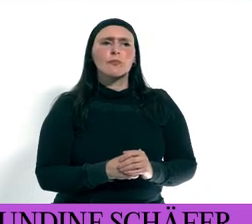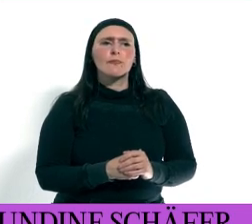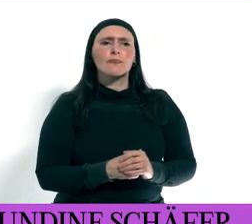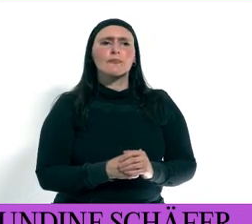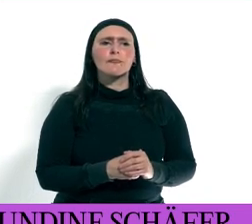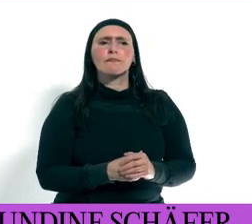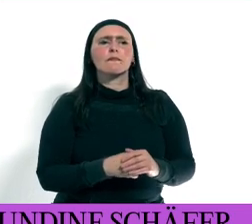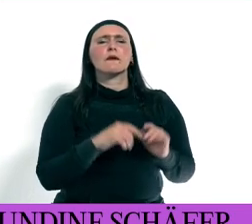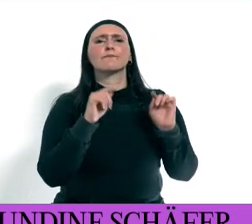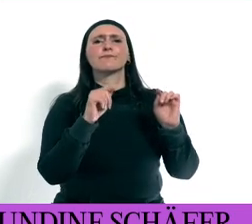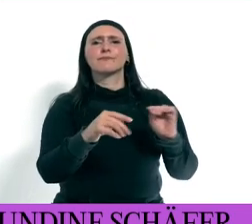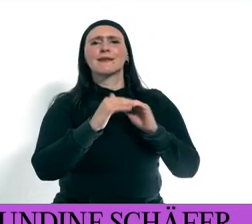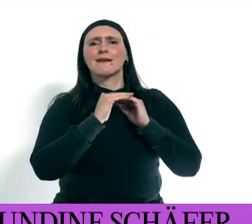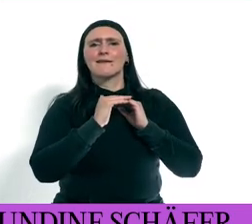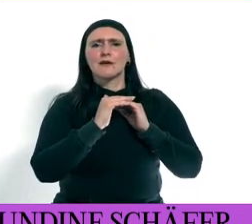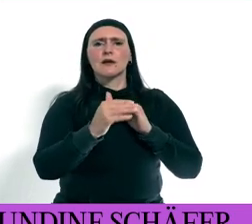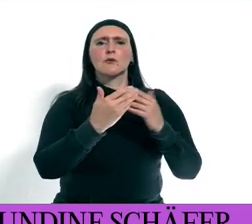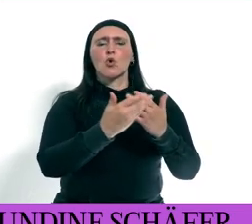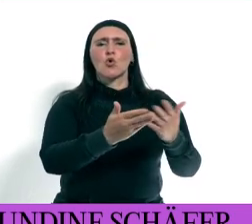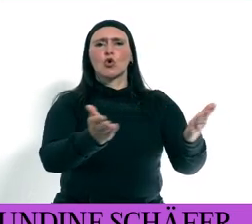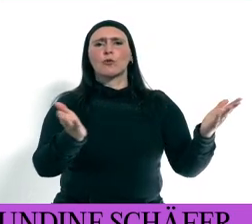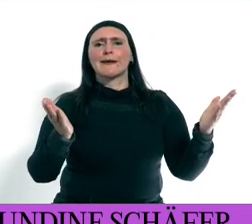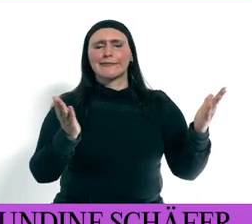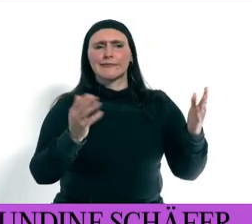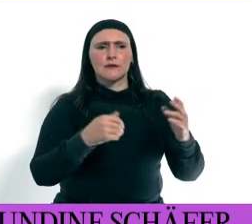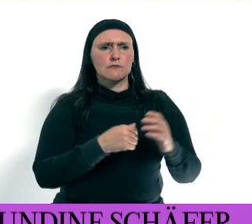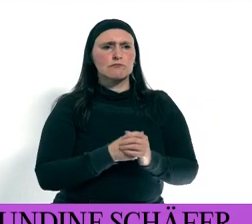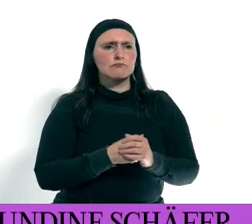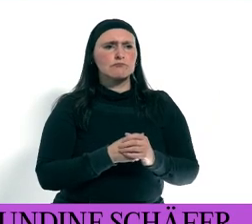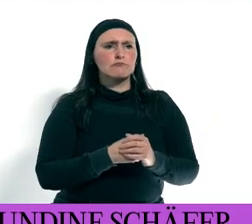Wir sind auch in Tagebaue gegangen.